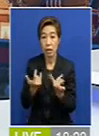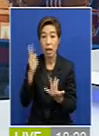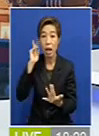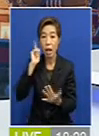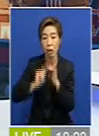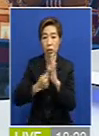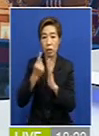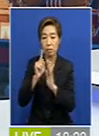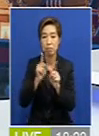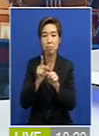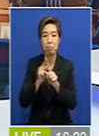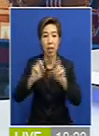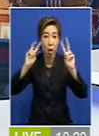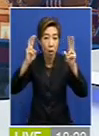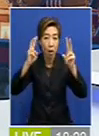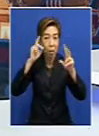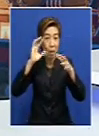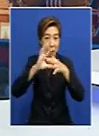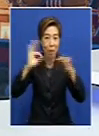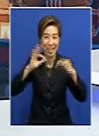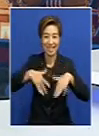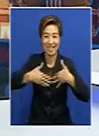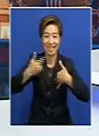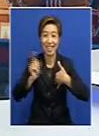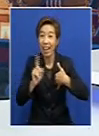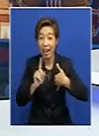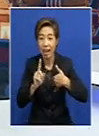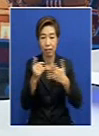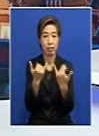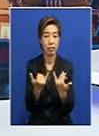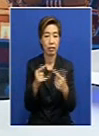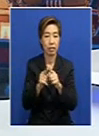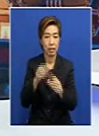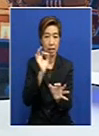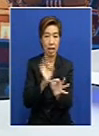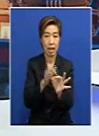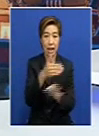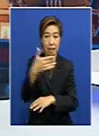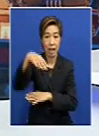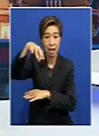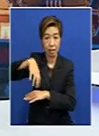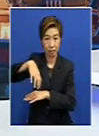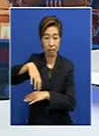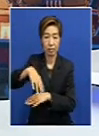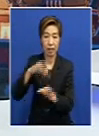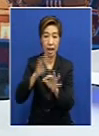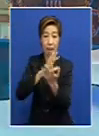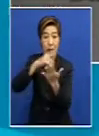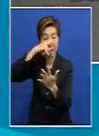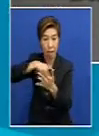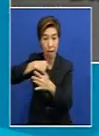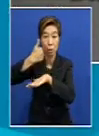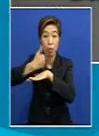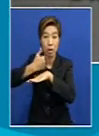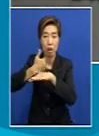เริ่มต้นด้วยเรื่องราวที่น่ายินดีก่อนครับคุณผู้ชมคุณธัญมัยครับวันนี้ผู้ว่าการธนาคารแห่งประเทศไทยดร.วิรัชัยสันติประภ